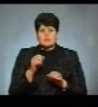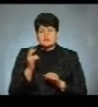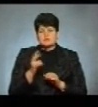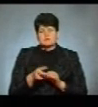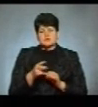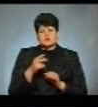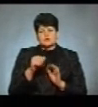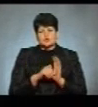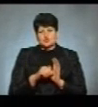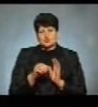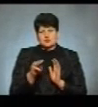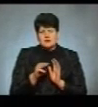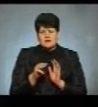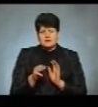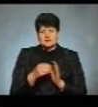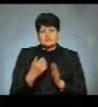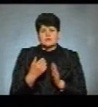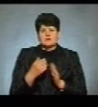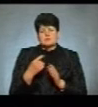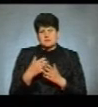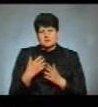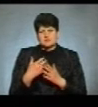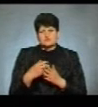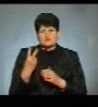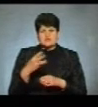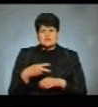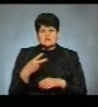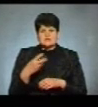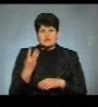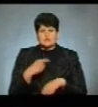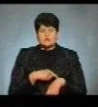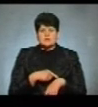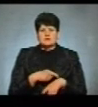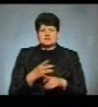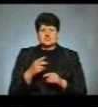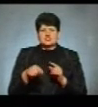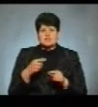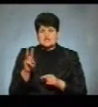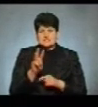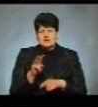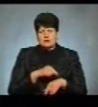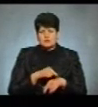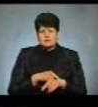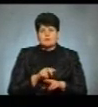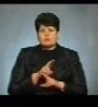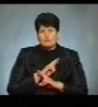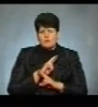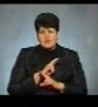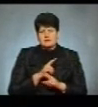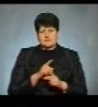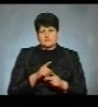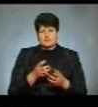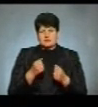травня 2016 року близько 23 години. За 3 години від отриманих тілесних ушкоджень чоловік помер в реанімаційному відділенні місцевої